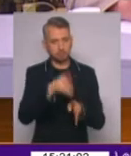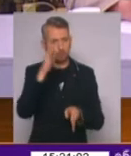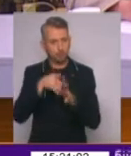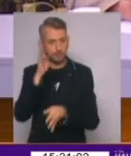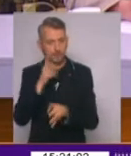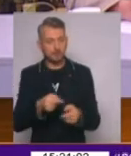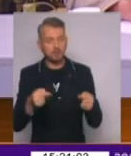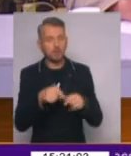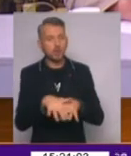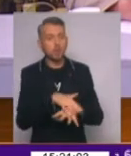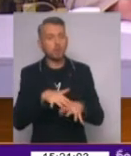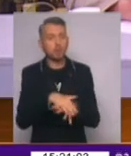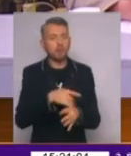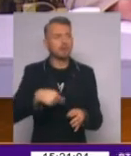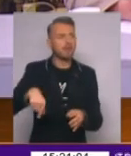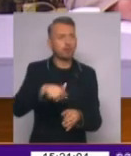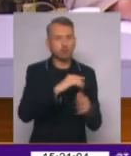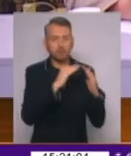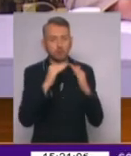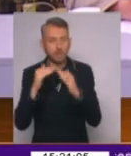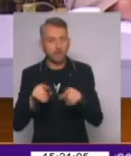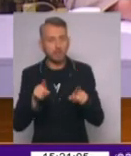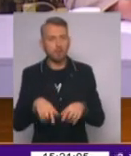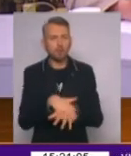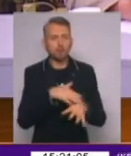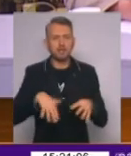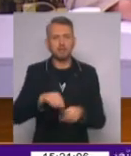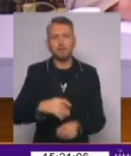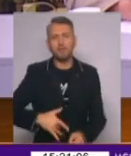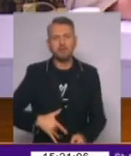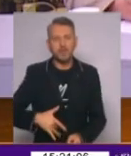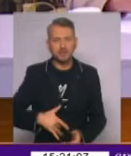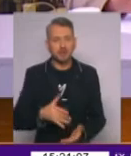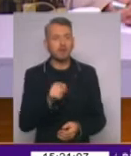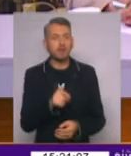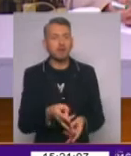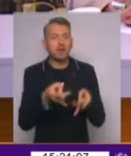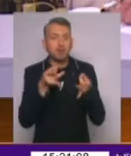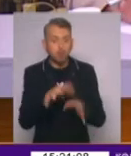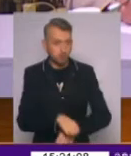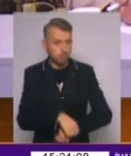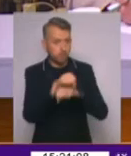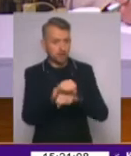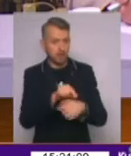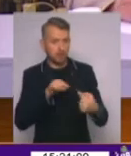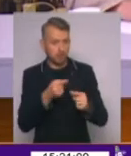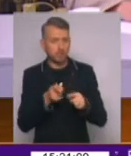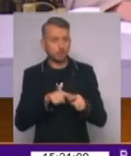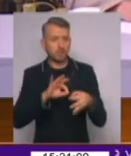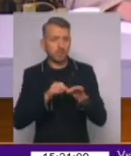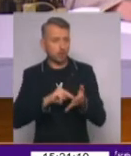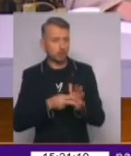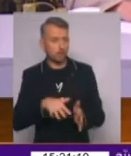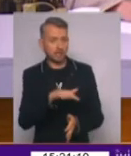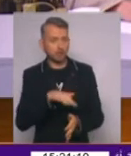Відповідно, громадськість навколишніх будинків, а також громадськість всього Печерська, вона просто повстала проти цього детального плану території.